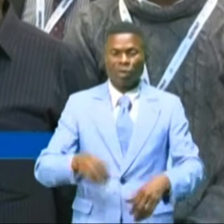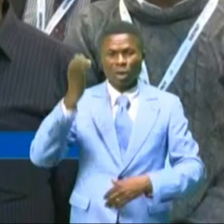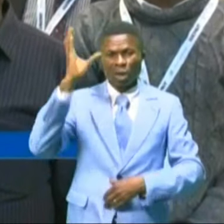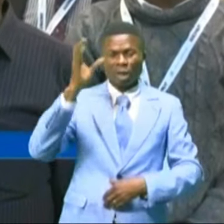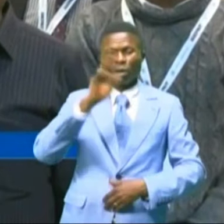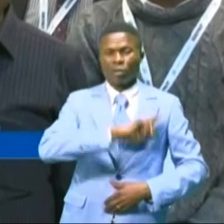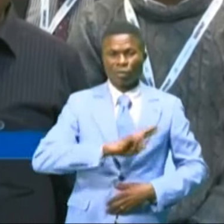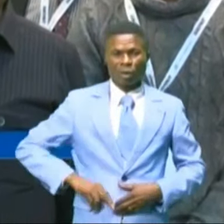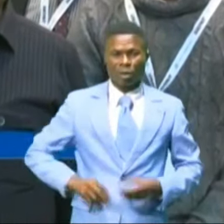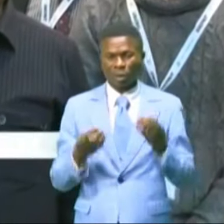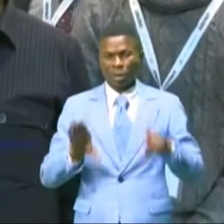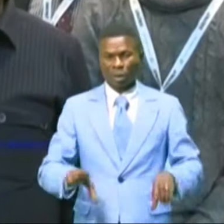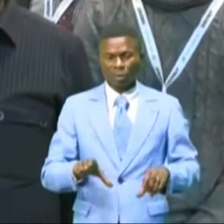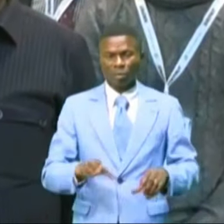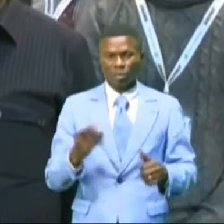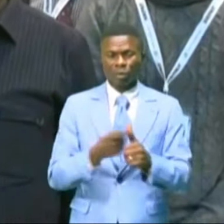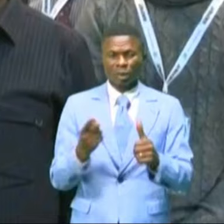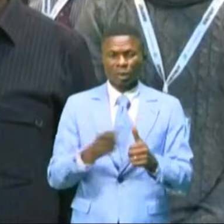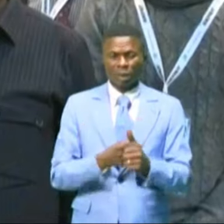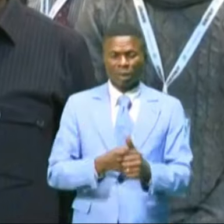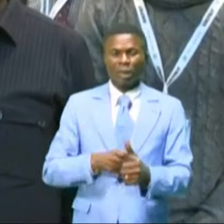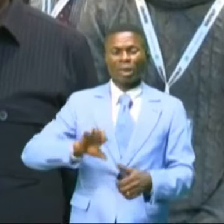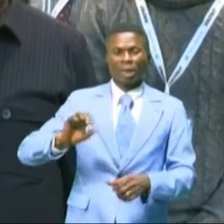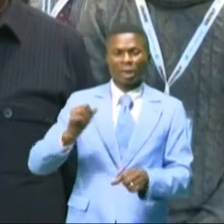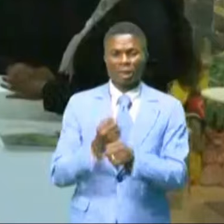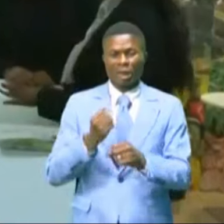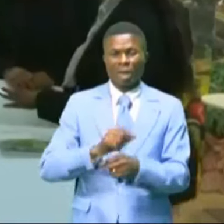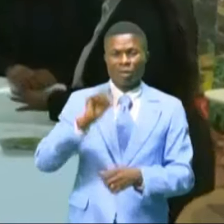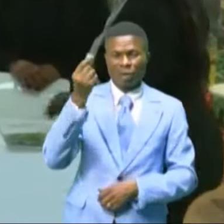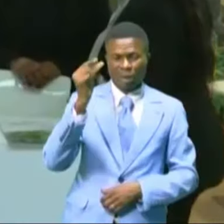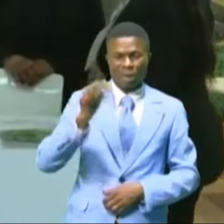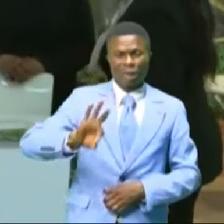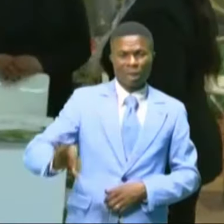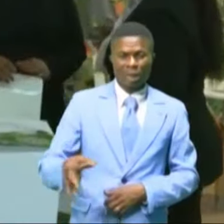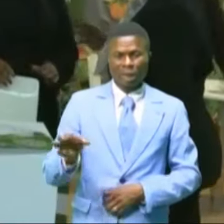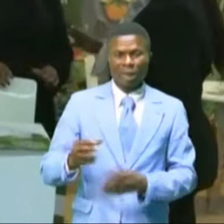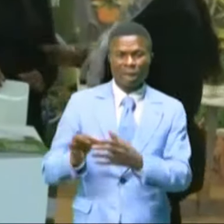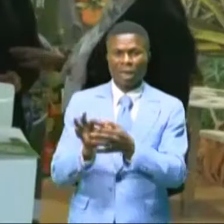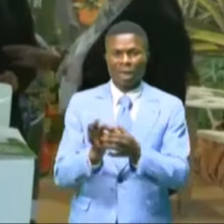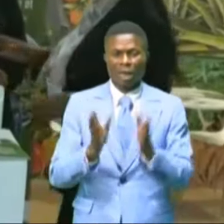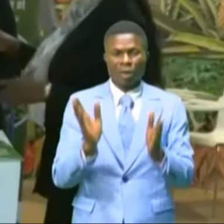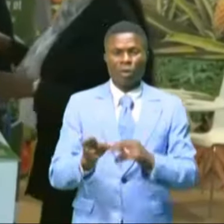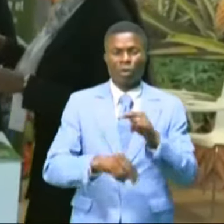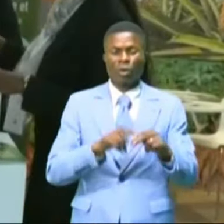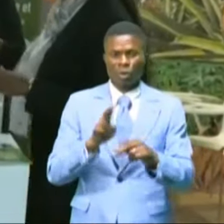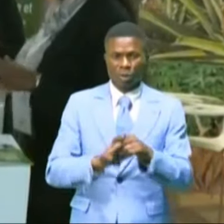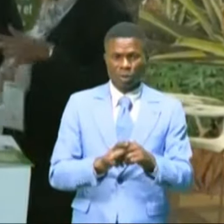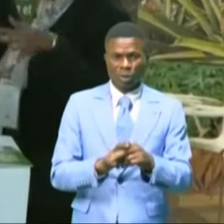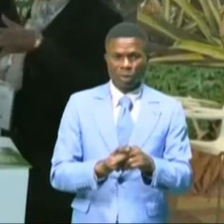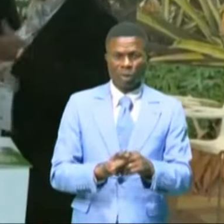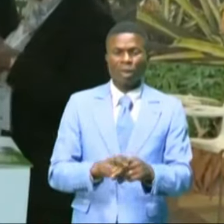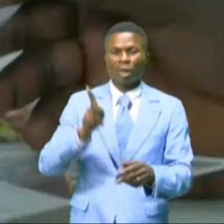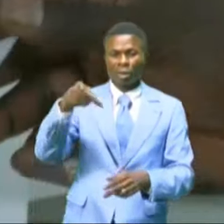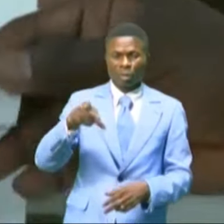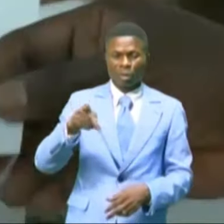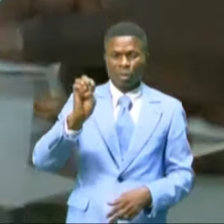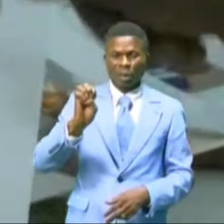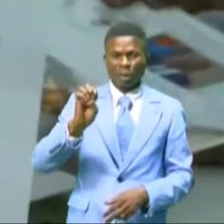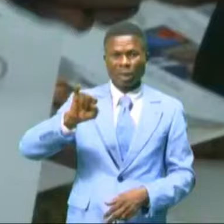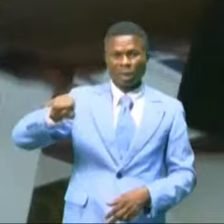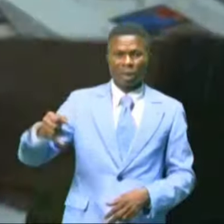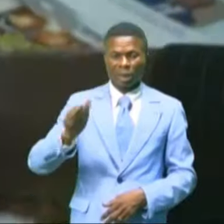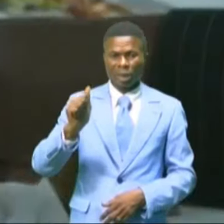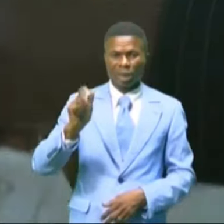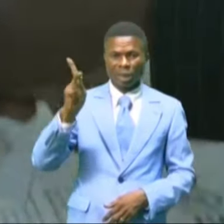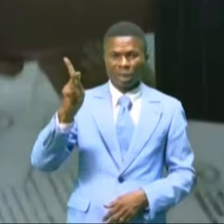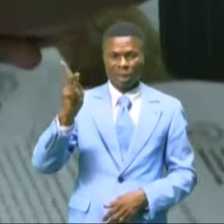RDC, notamment le PEJAB. C'est pour cette raison que nous avons ici le coordinateur national du PEJAB qui est avec nous. Il y a